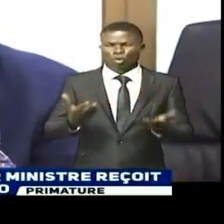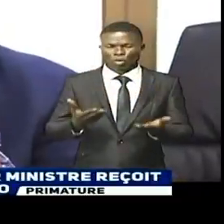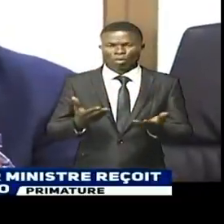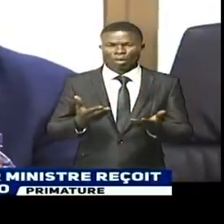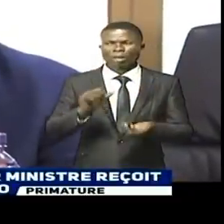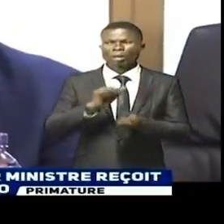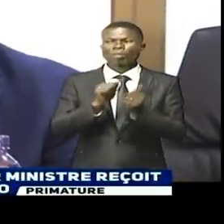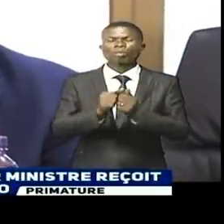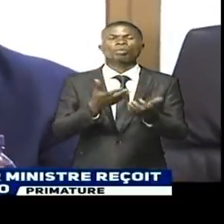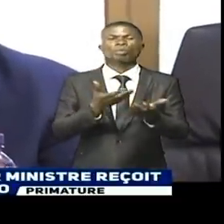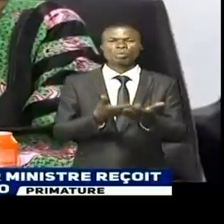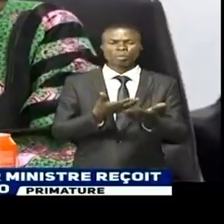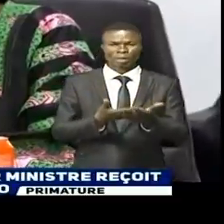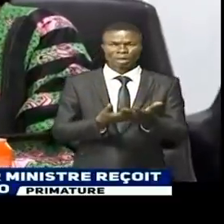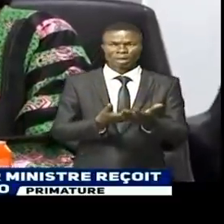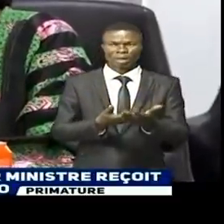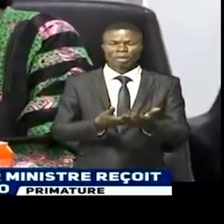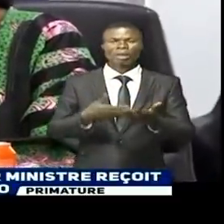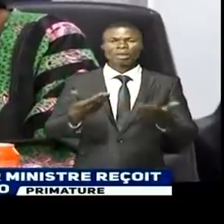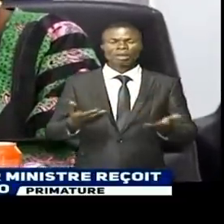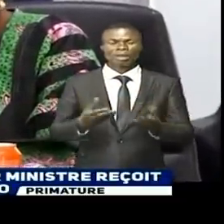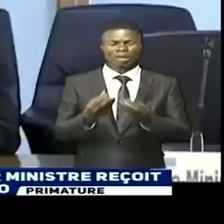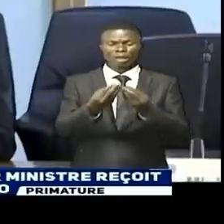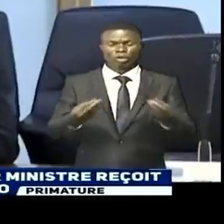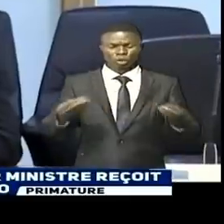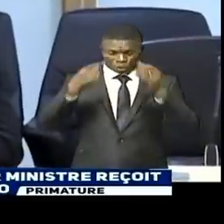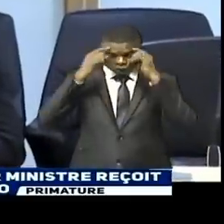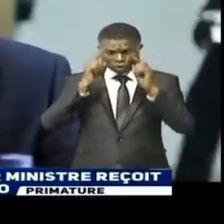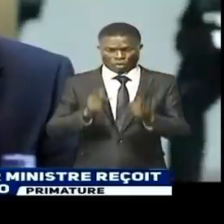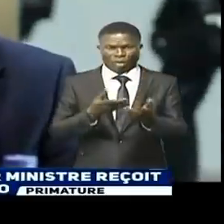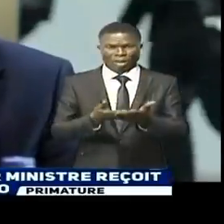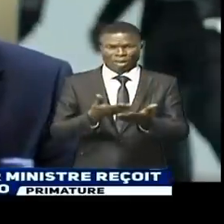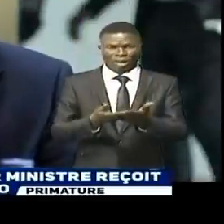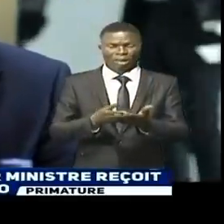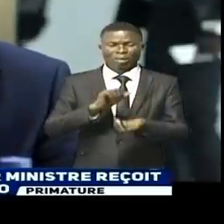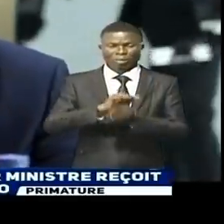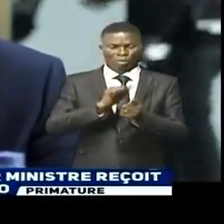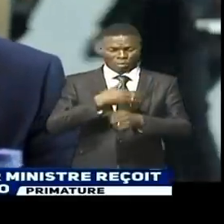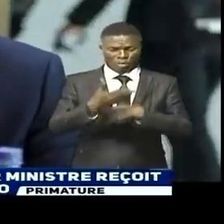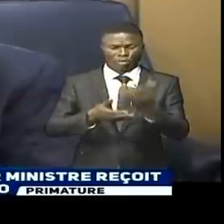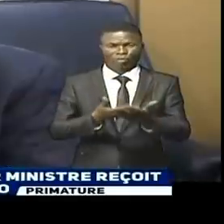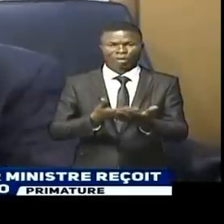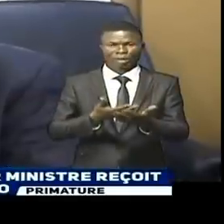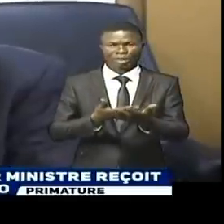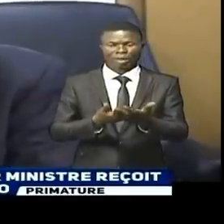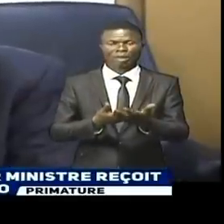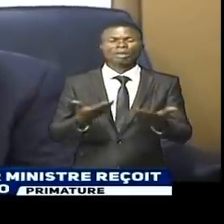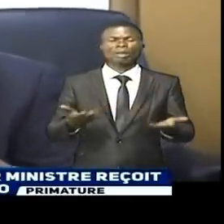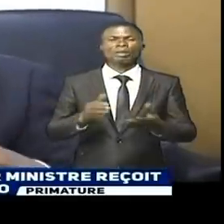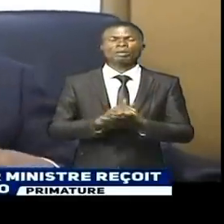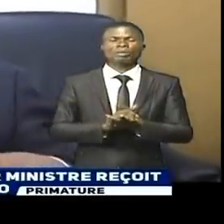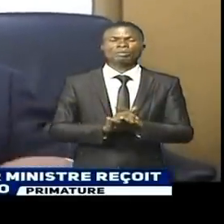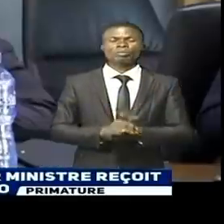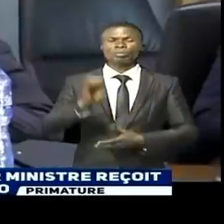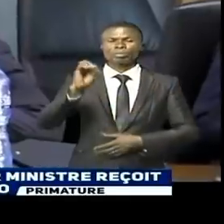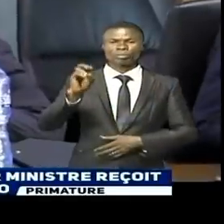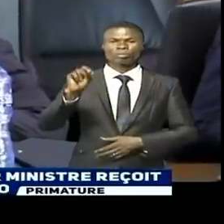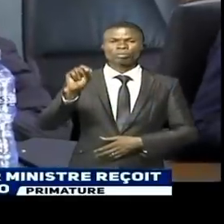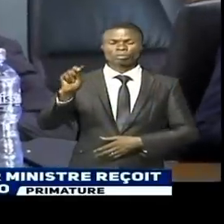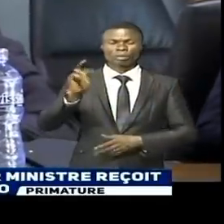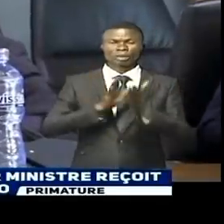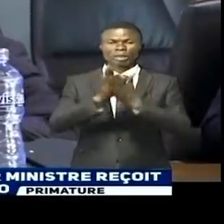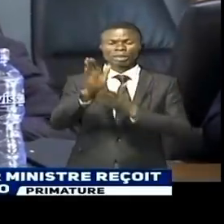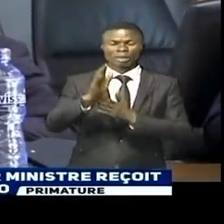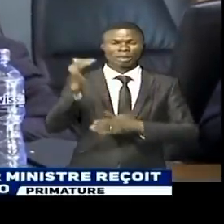depuis l'adoption de la résolution du conseil de sécurité des nations unies sur le nouveau mandat de la monusco les 15 décembre